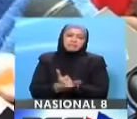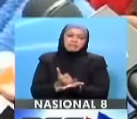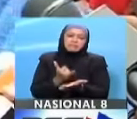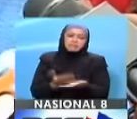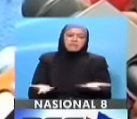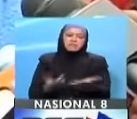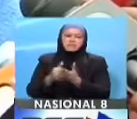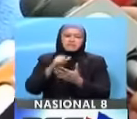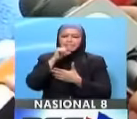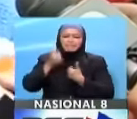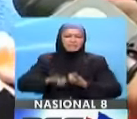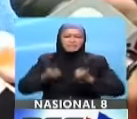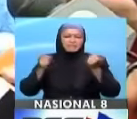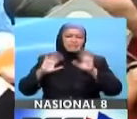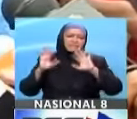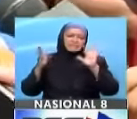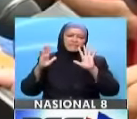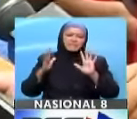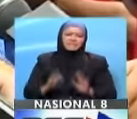raya lah kami.